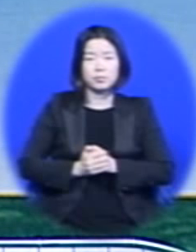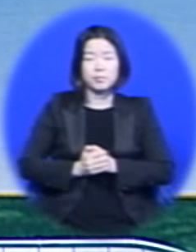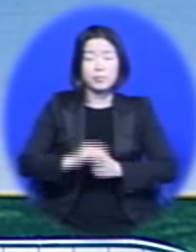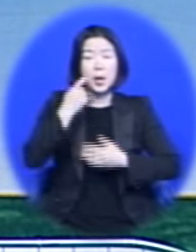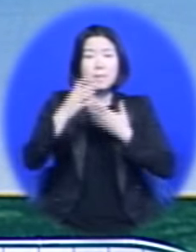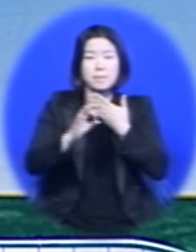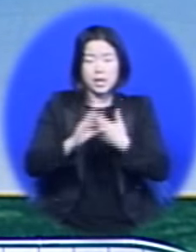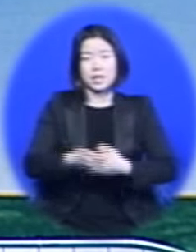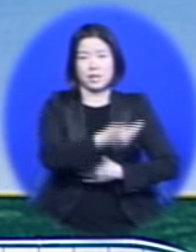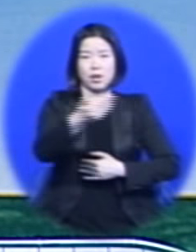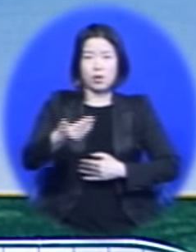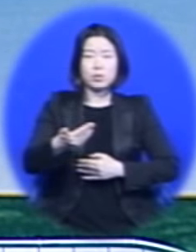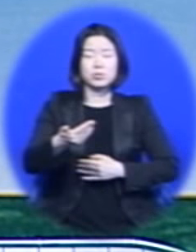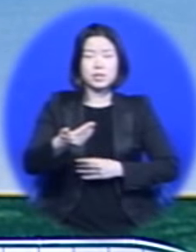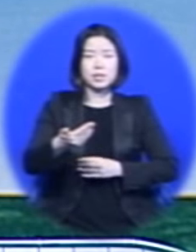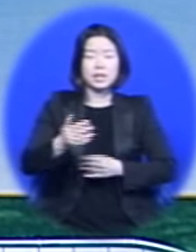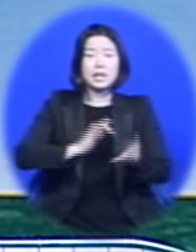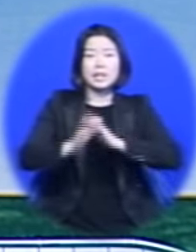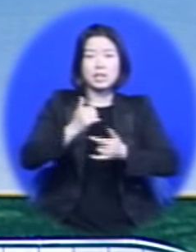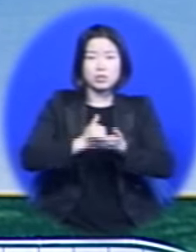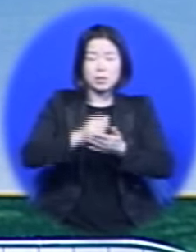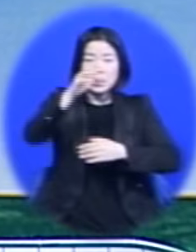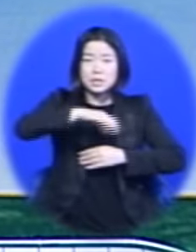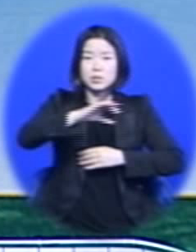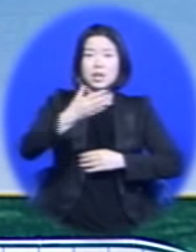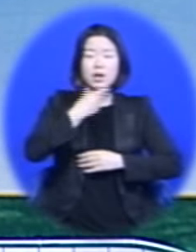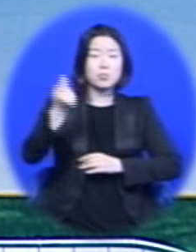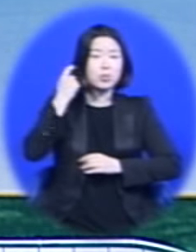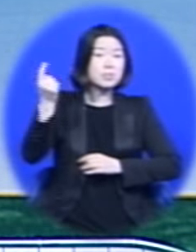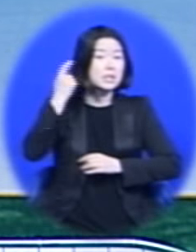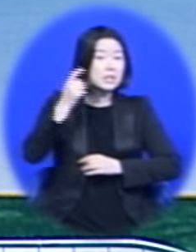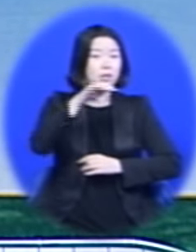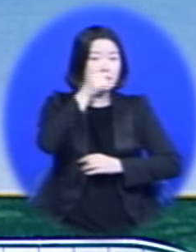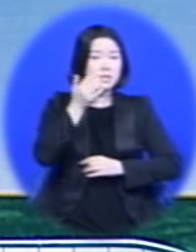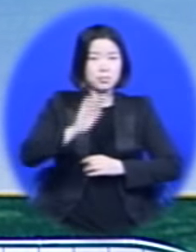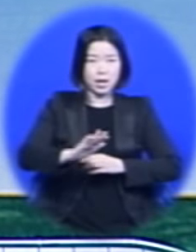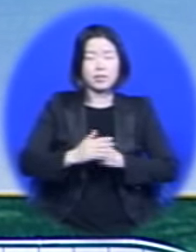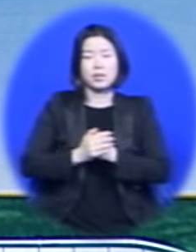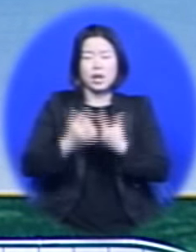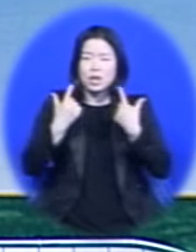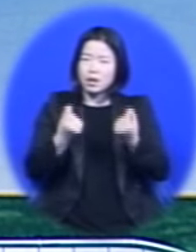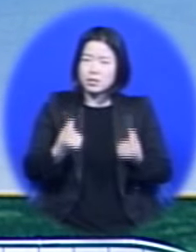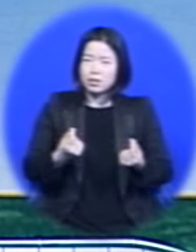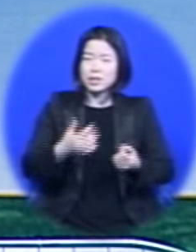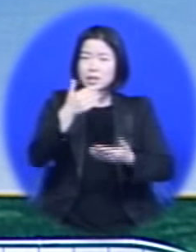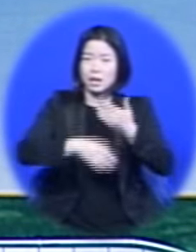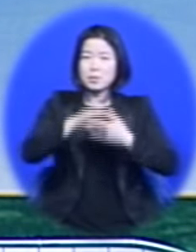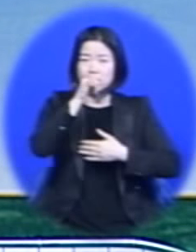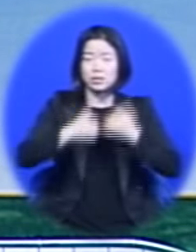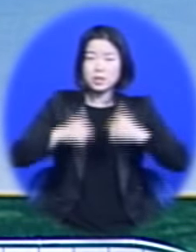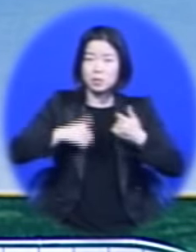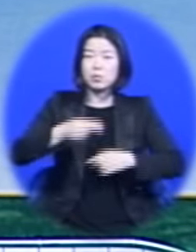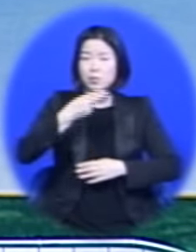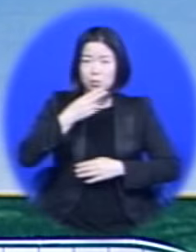만약에 여러분들이 예수님의 십자가의 복음을 듣기는 했었지만 여전히 지금 남아있는 것은 기쁨도